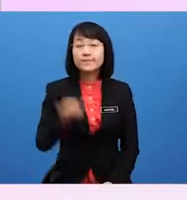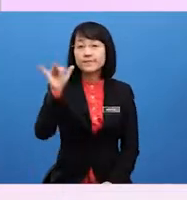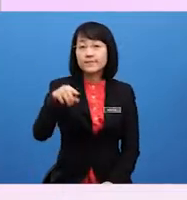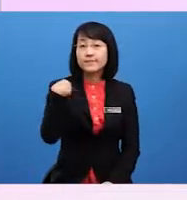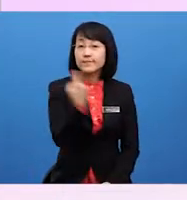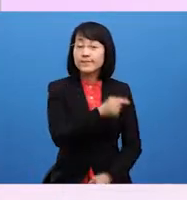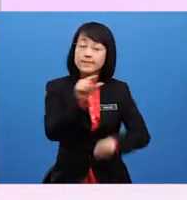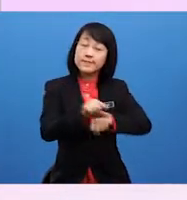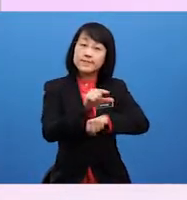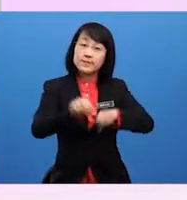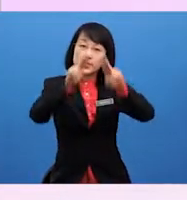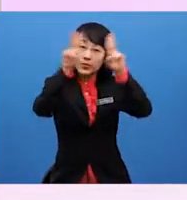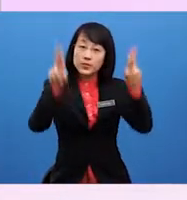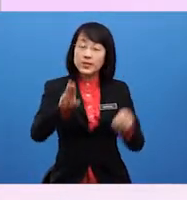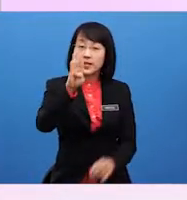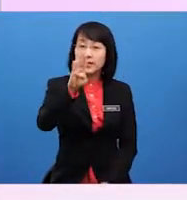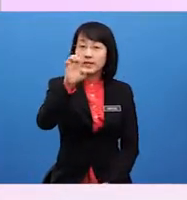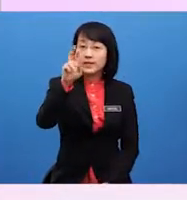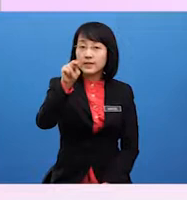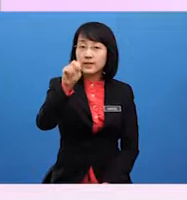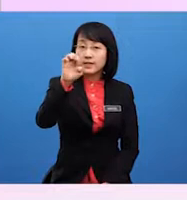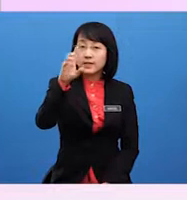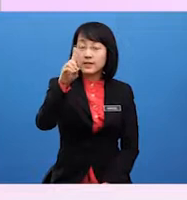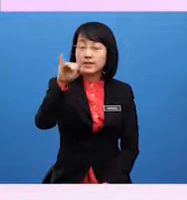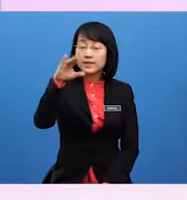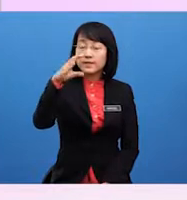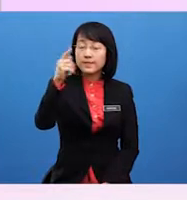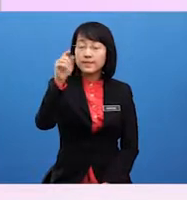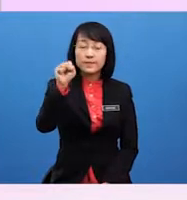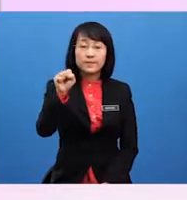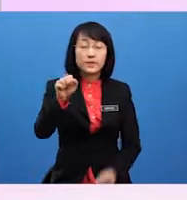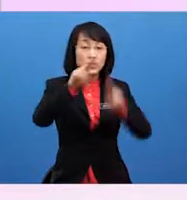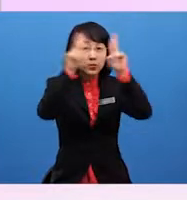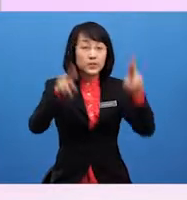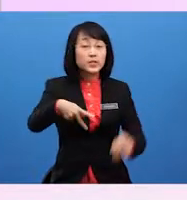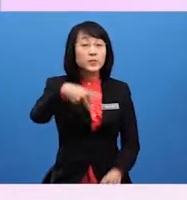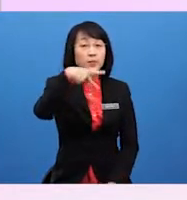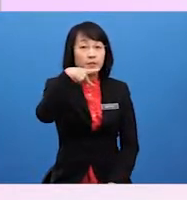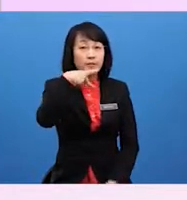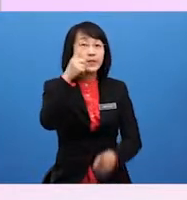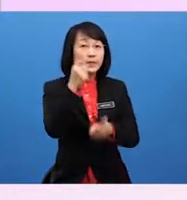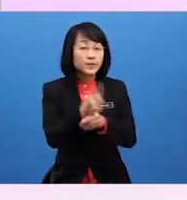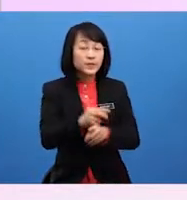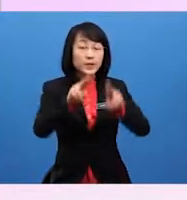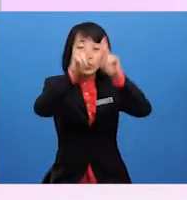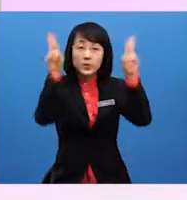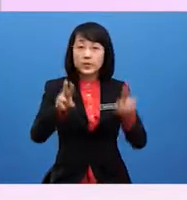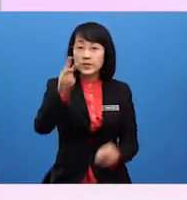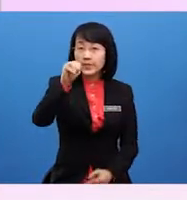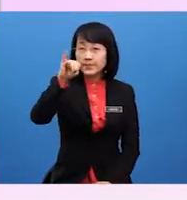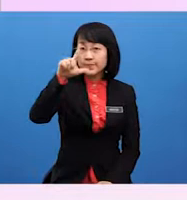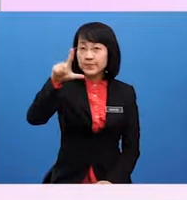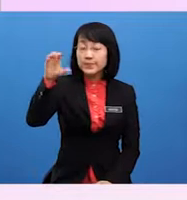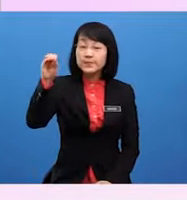gunakan ujian Benedict's. Menguji protein? Betul, ujian Millen. Dan yang